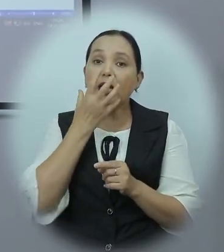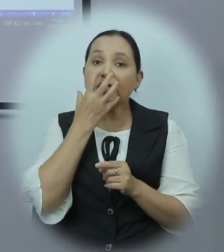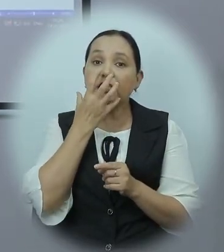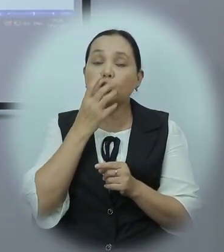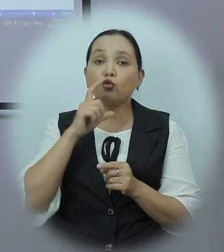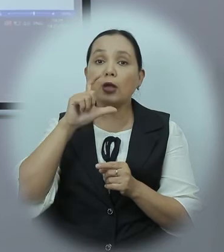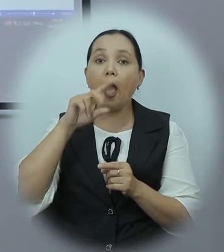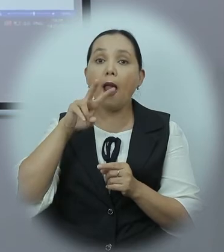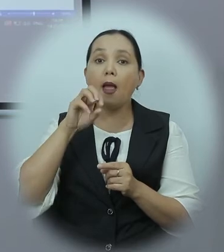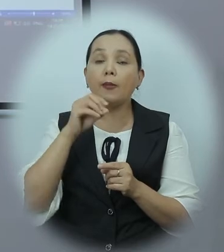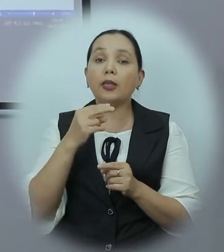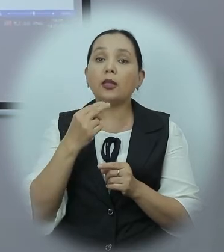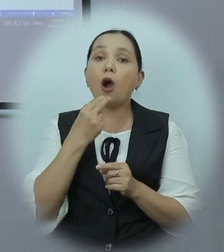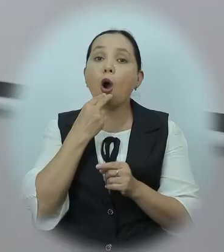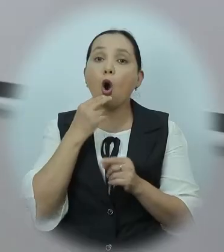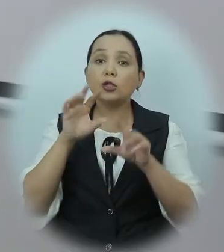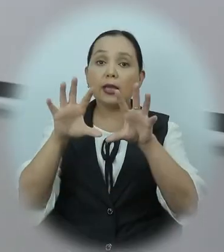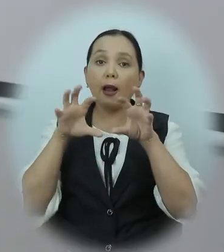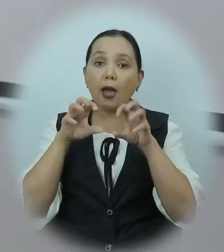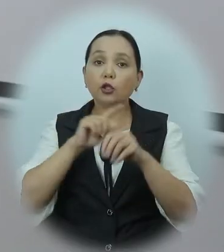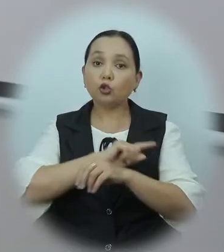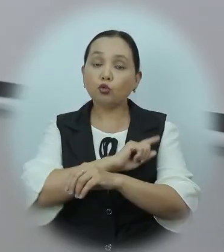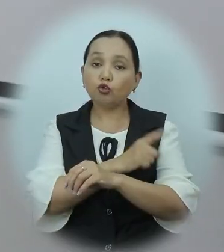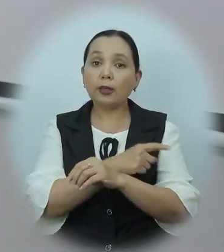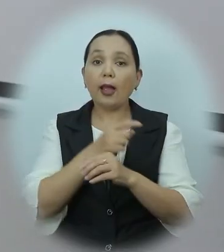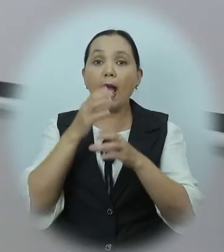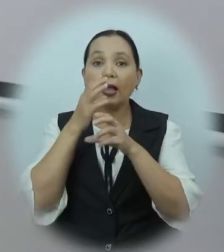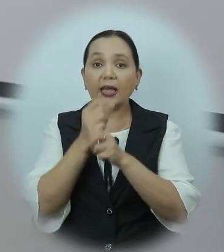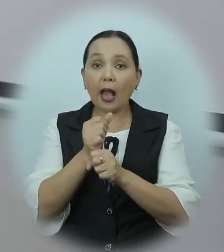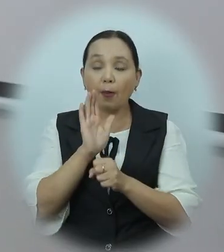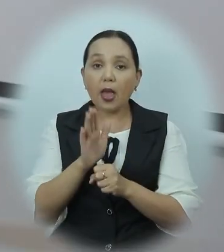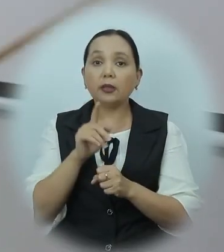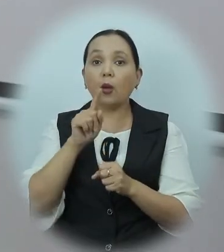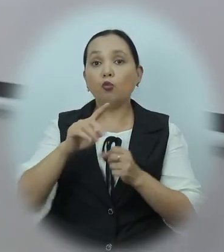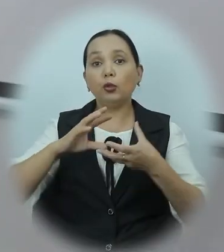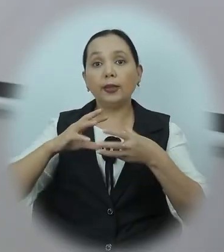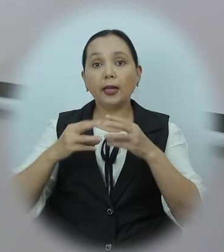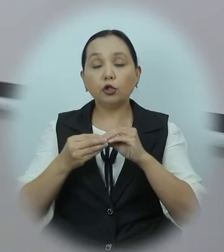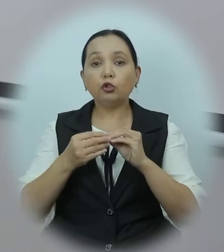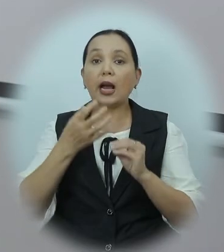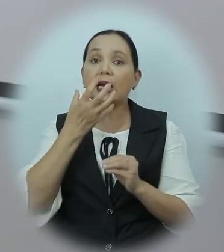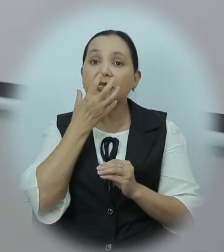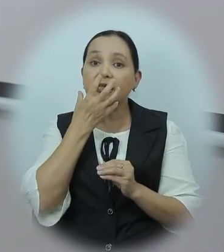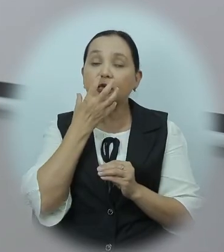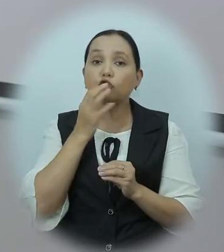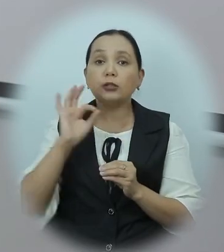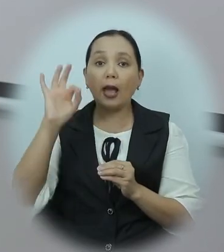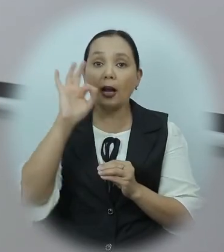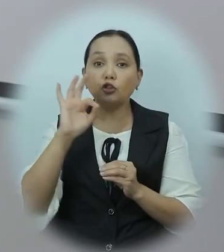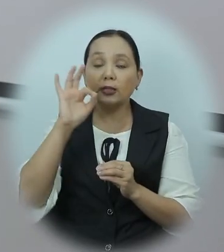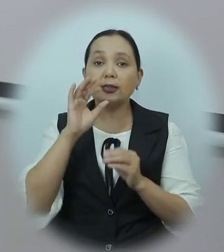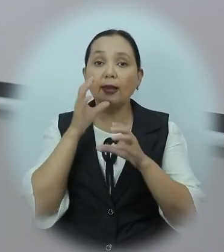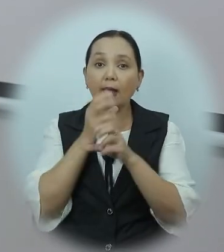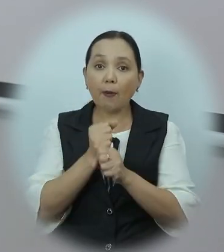qizdiruvchi elementning oziqlanish kuchlanishi kamayadi. Buning natijasida qizdirish darajasi